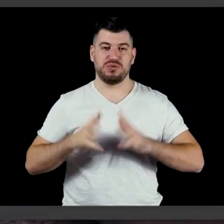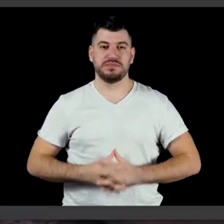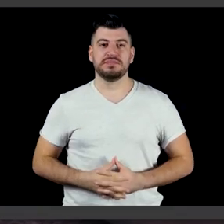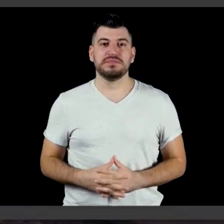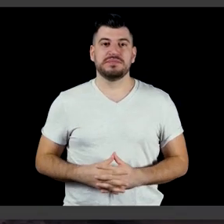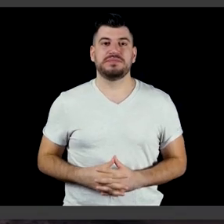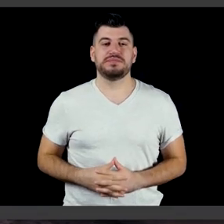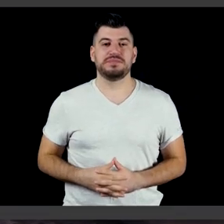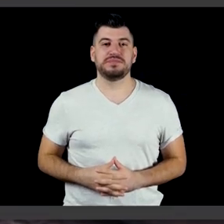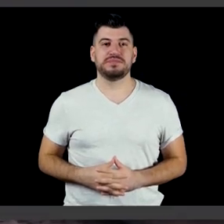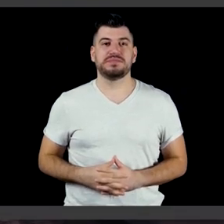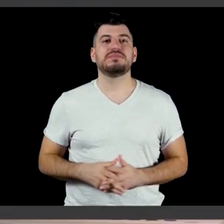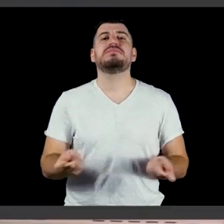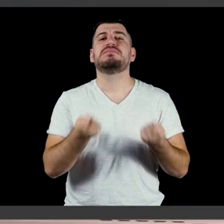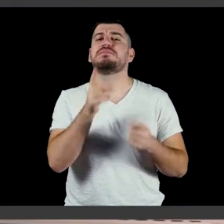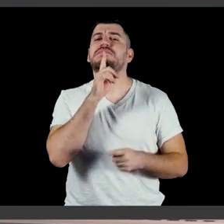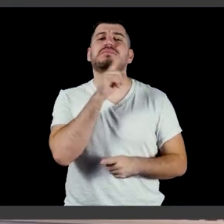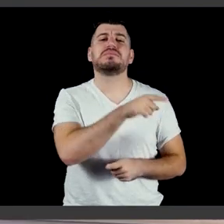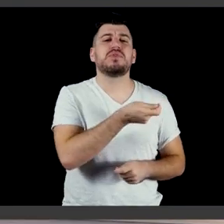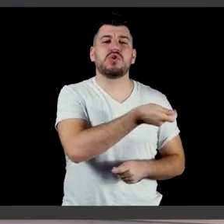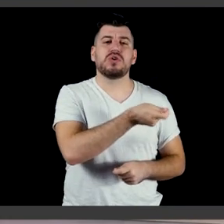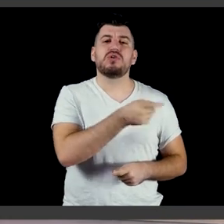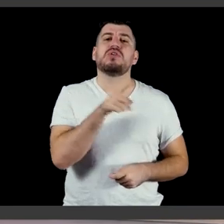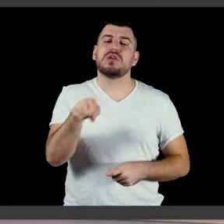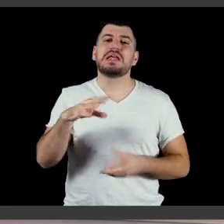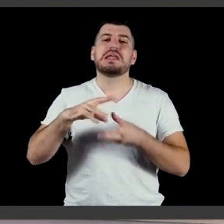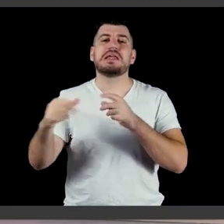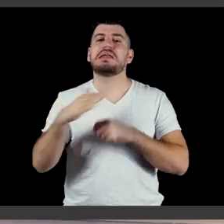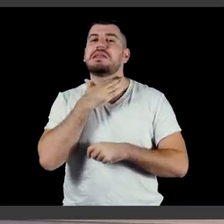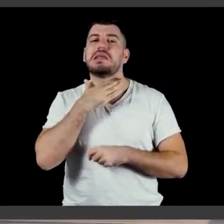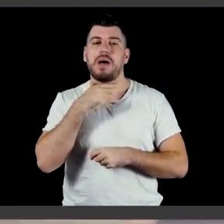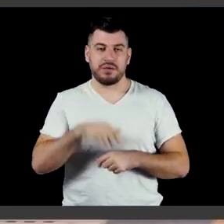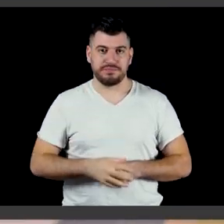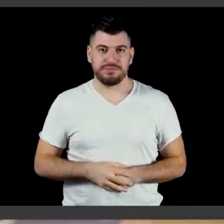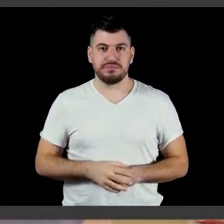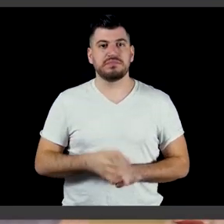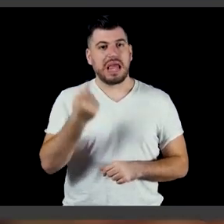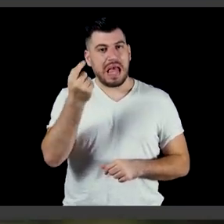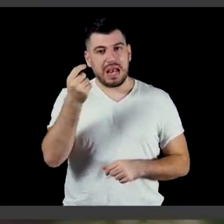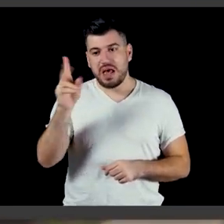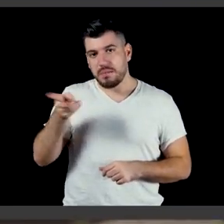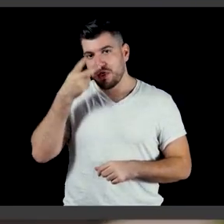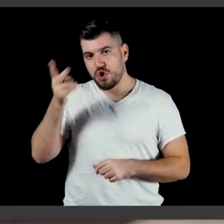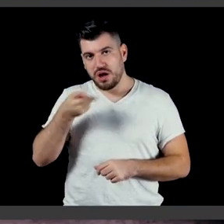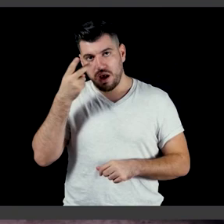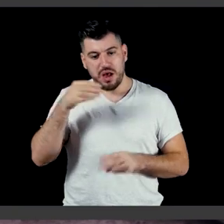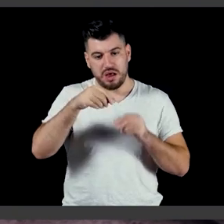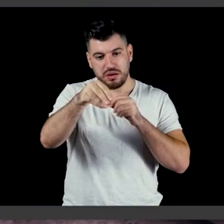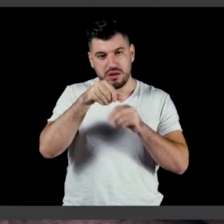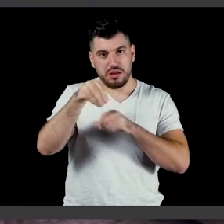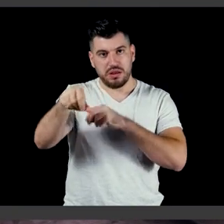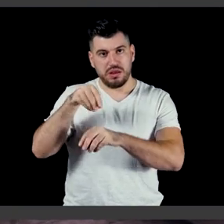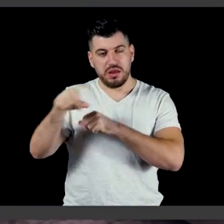Φανταστικό. Θα χρησιμοποιήσω το ίδιο τηγάνι για να κάνω και το κιμά. Πάνω στη φωτιά. Λίγα μυρωδικά. Πάνω από